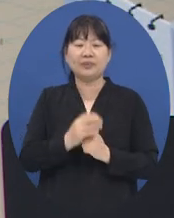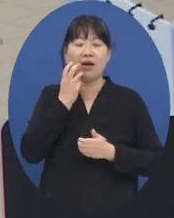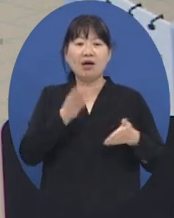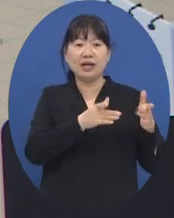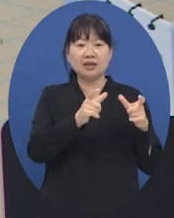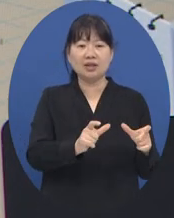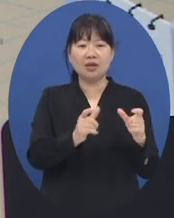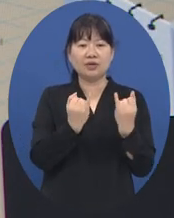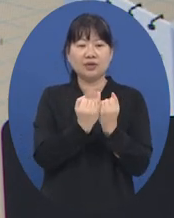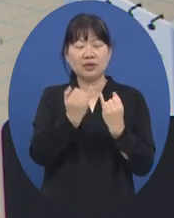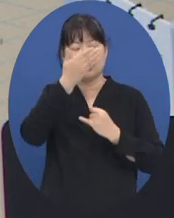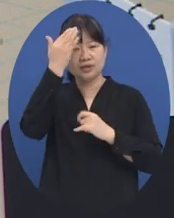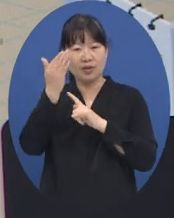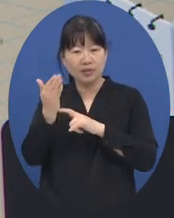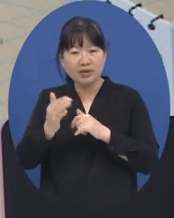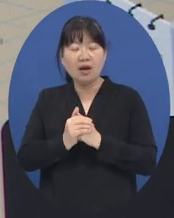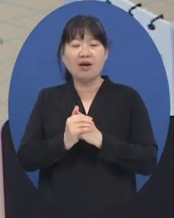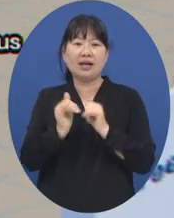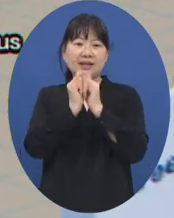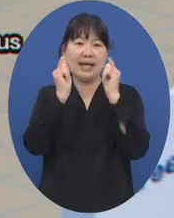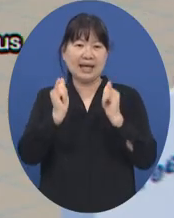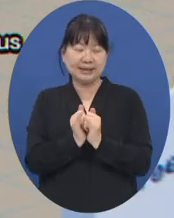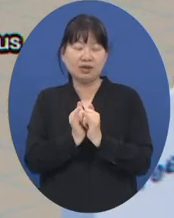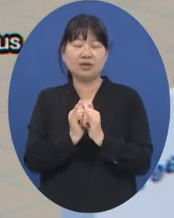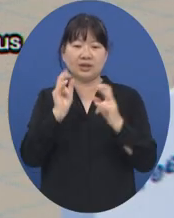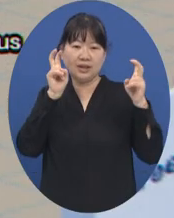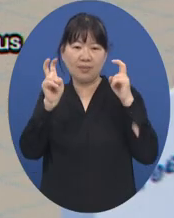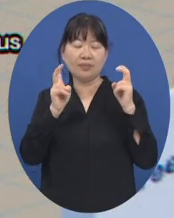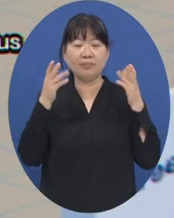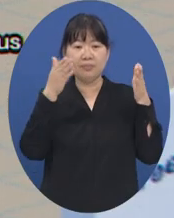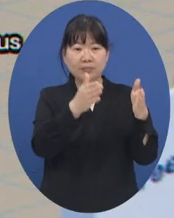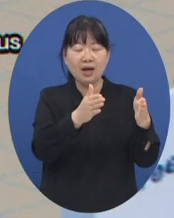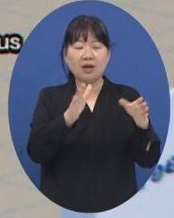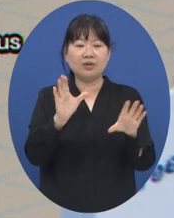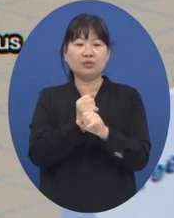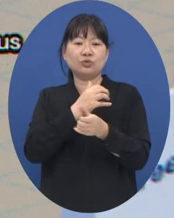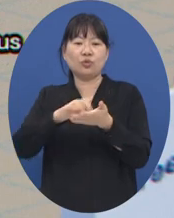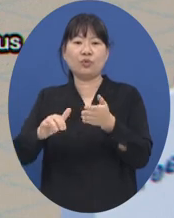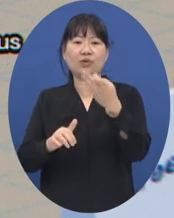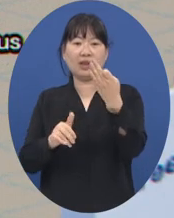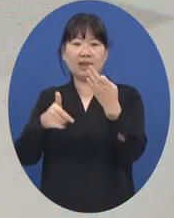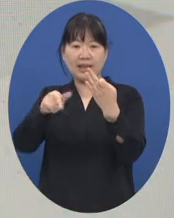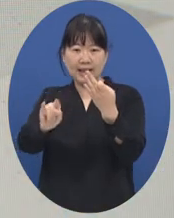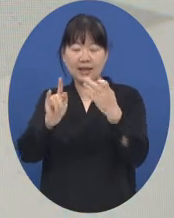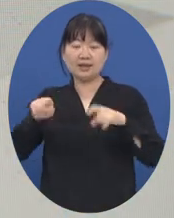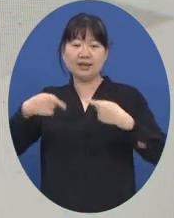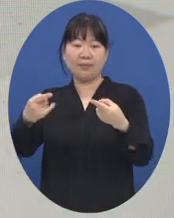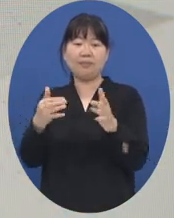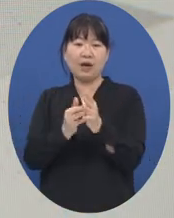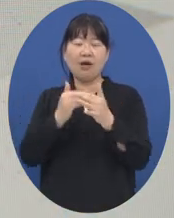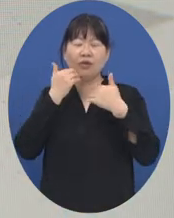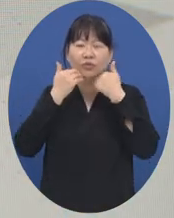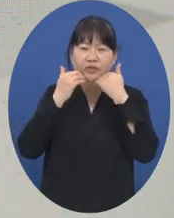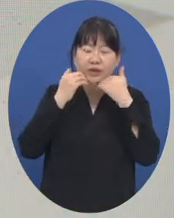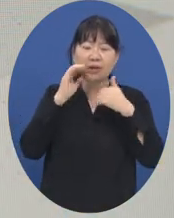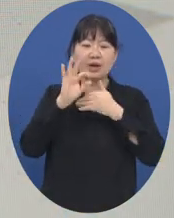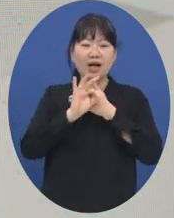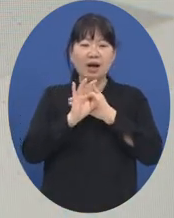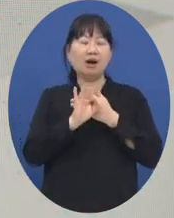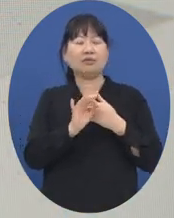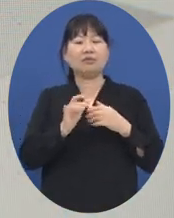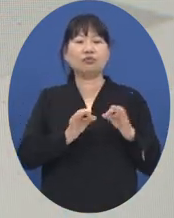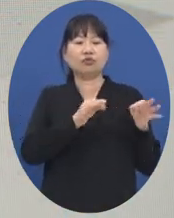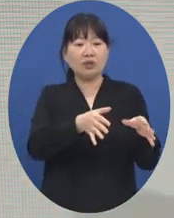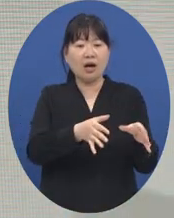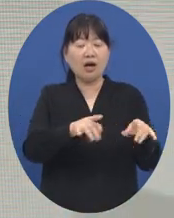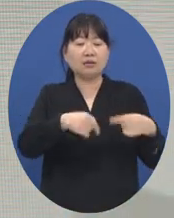여성과 청년, 사회적 새싹 기업을 위한 자리로 총 14개 기업이 참여했습니다. 누구나 가상 투자자로 참여할